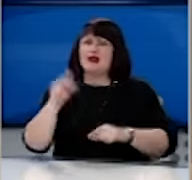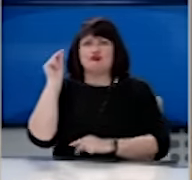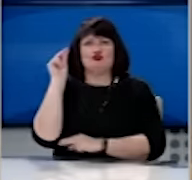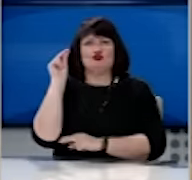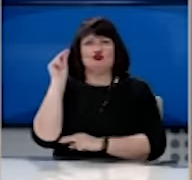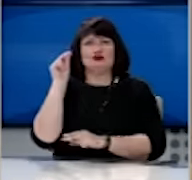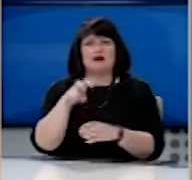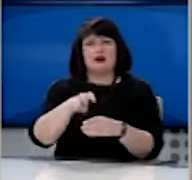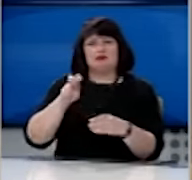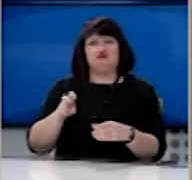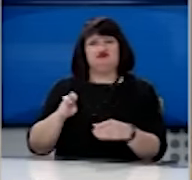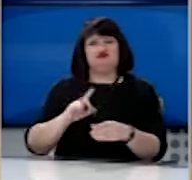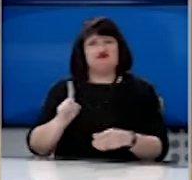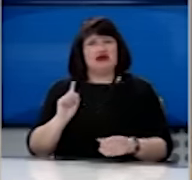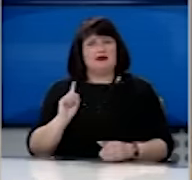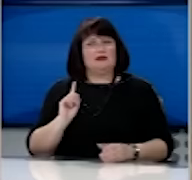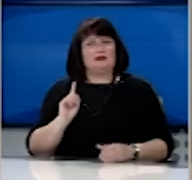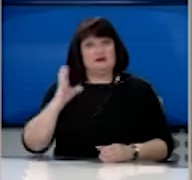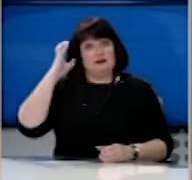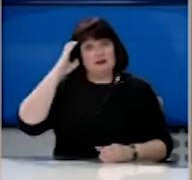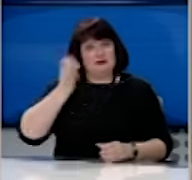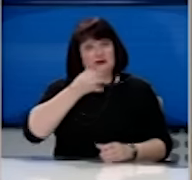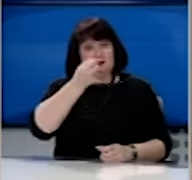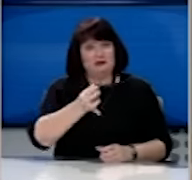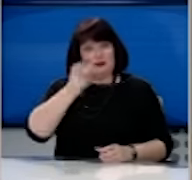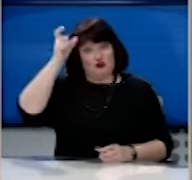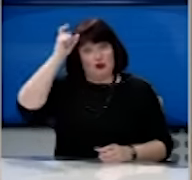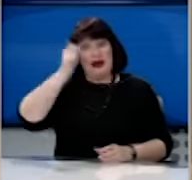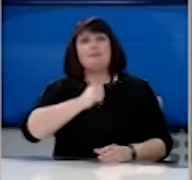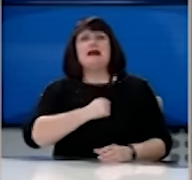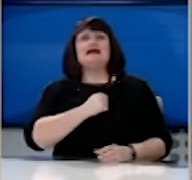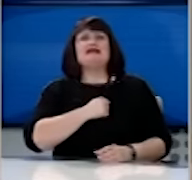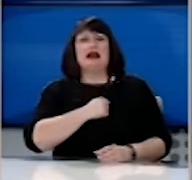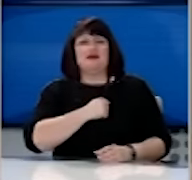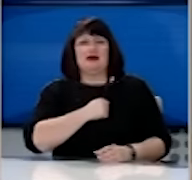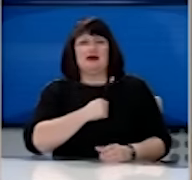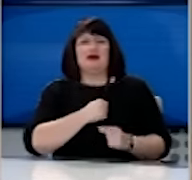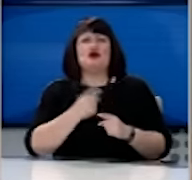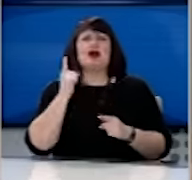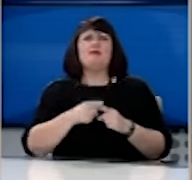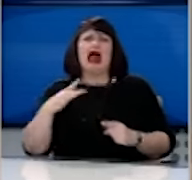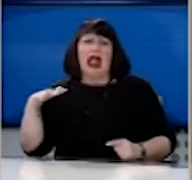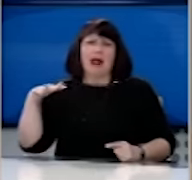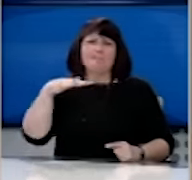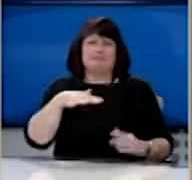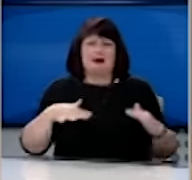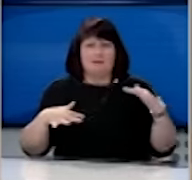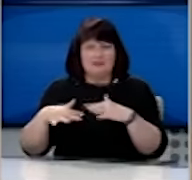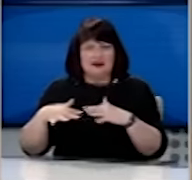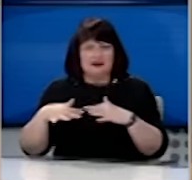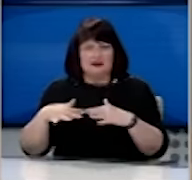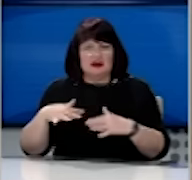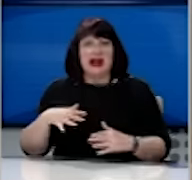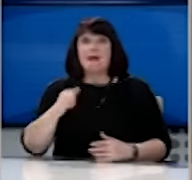δεσμεύεται να απέχει? Θυμίζω ότι η Τουρκία θεωρεί όχι απλά επιθετική ενέργεια, αλλά